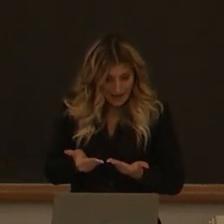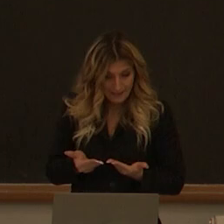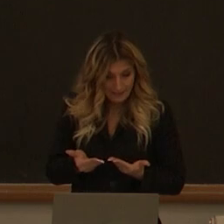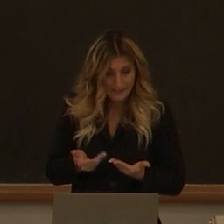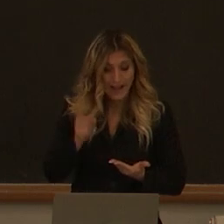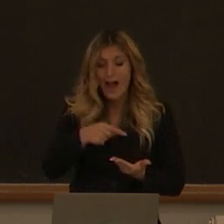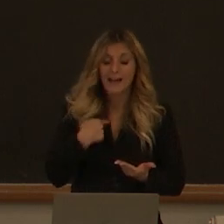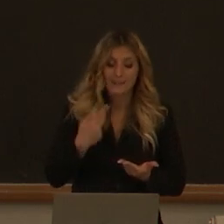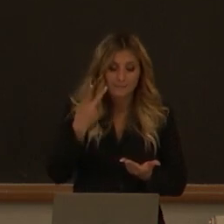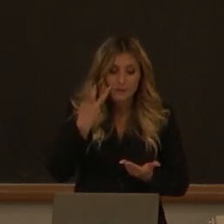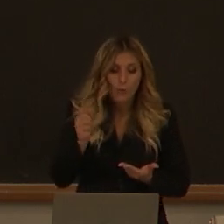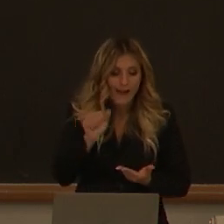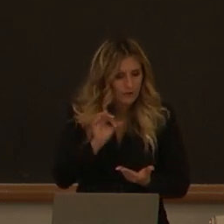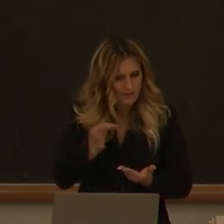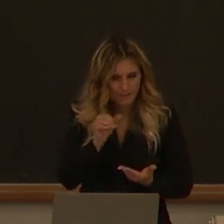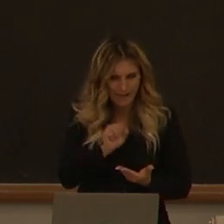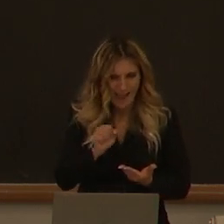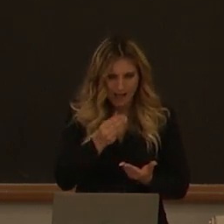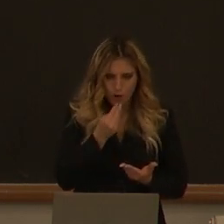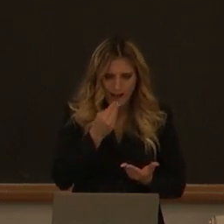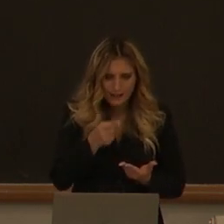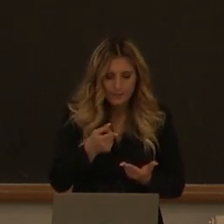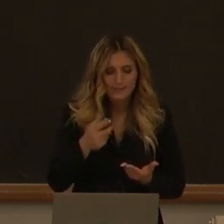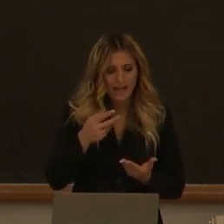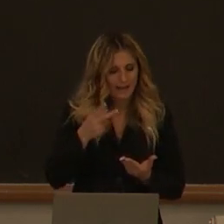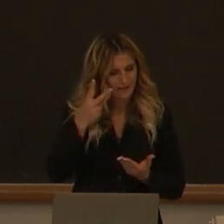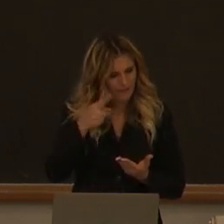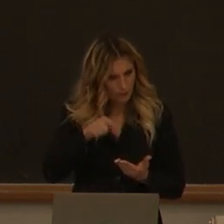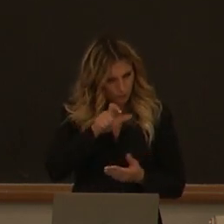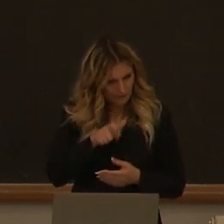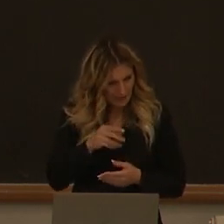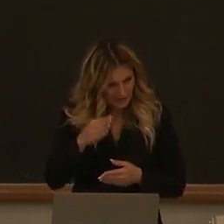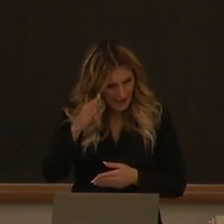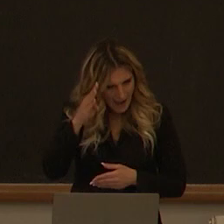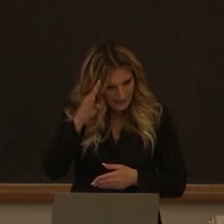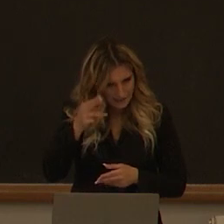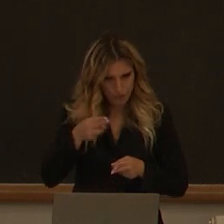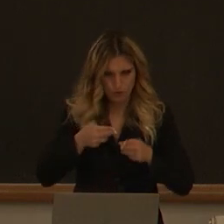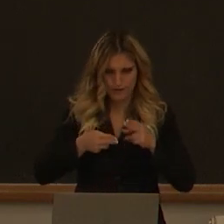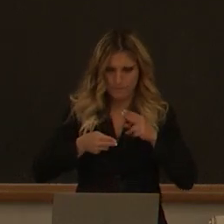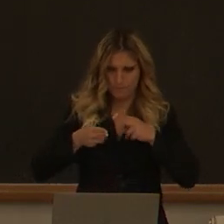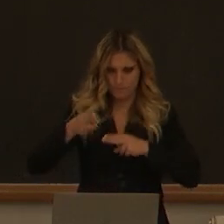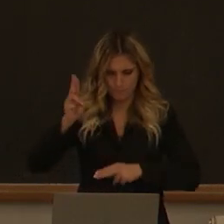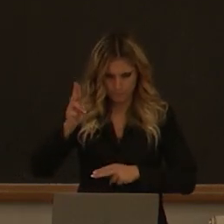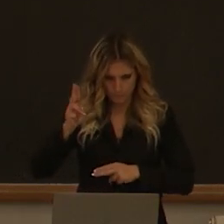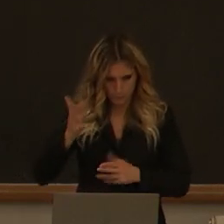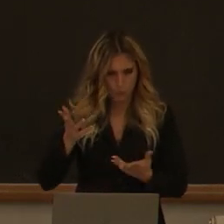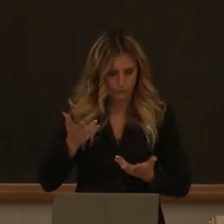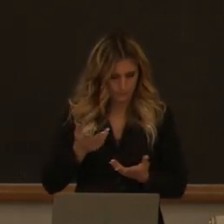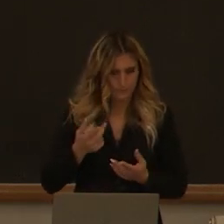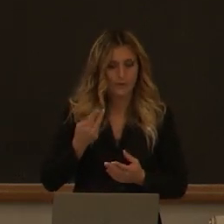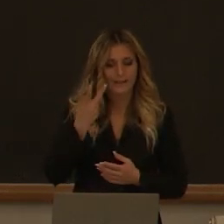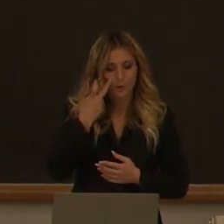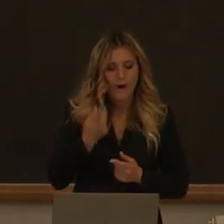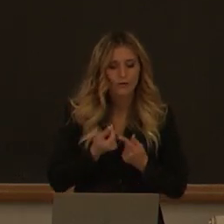nel settore agroalimentare delle big companies, di maggiore attenzione al processo di produzione intensiva sostenibile.